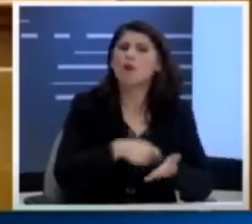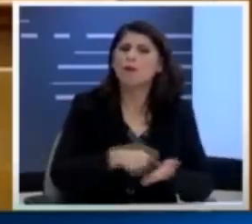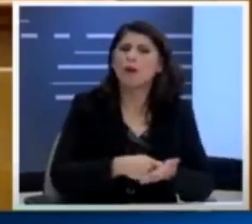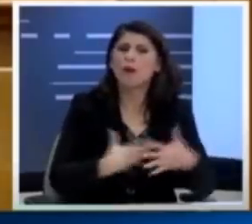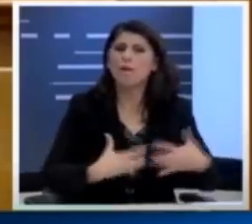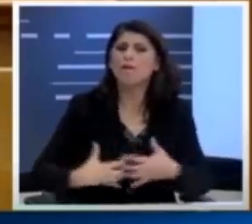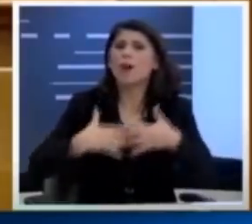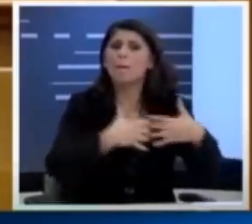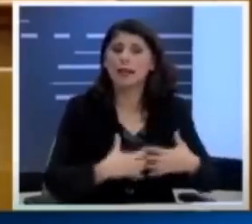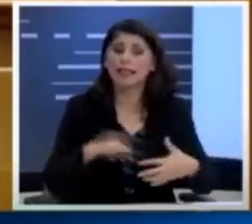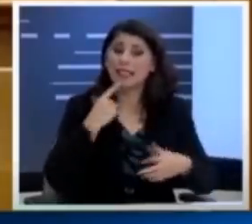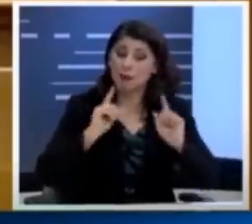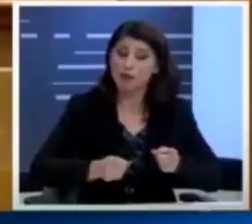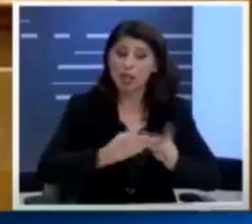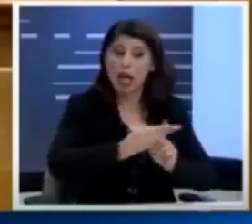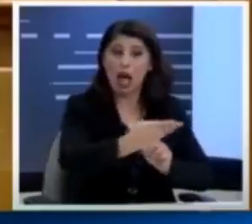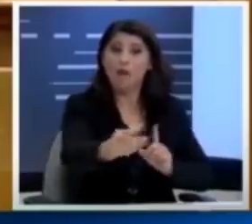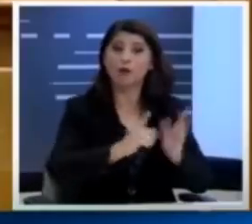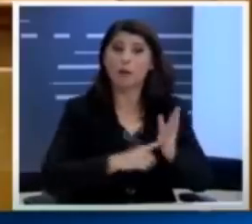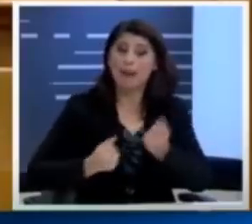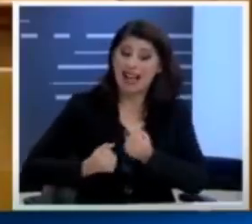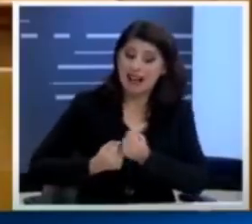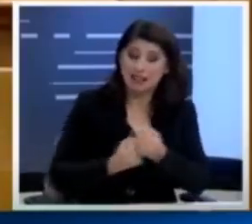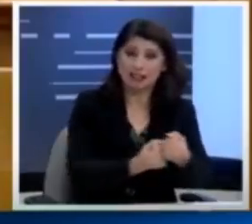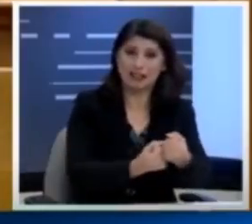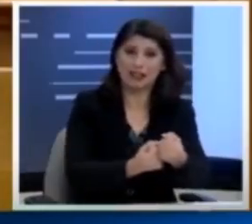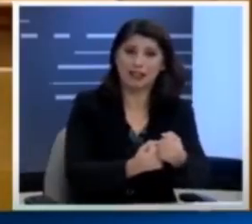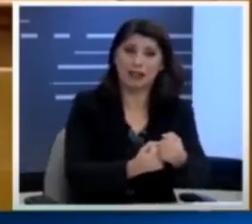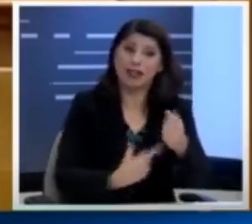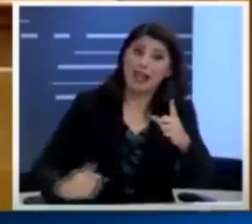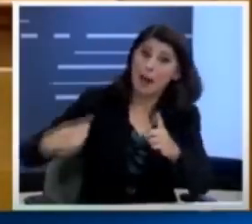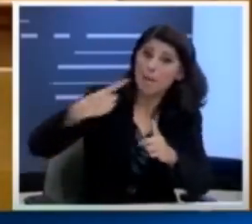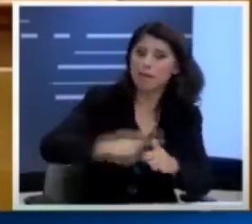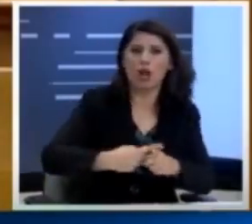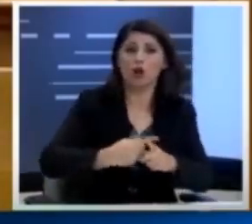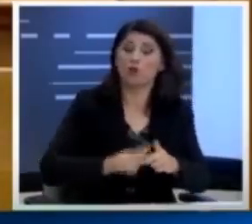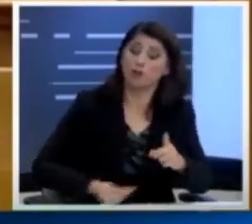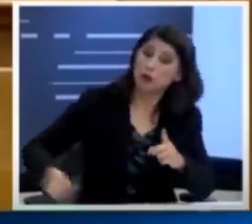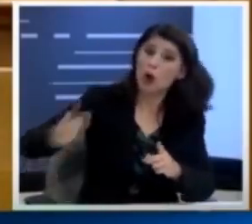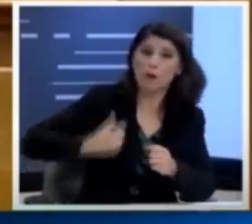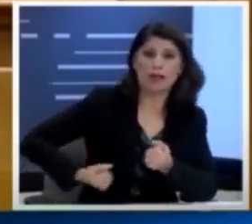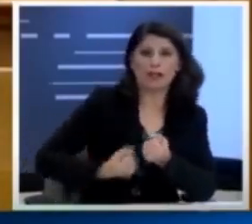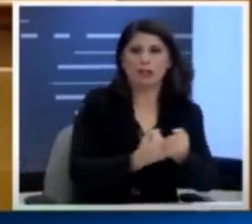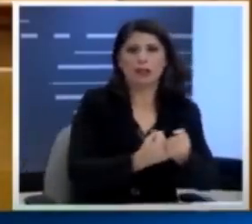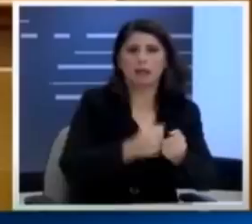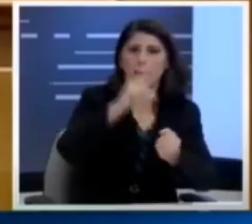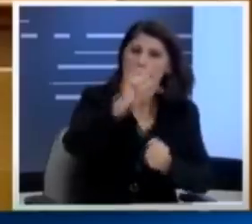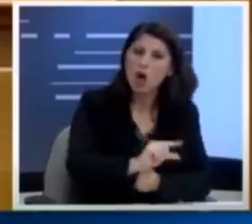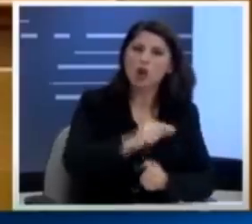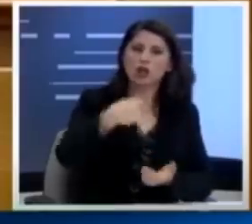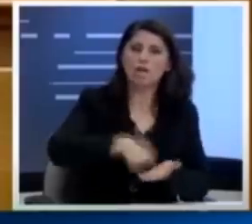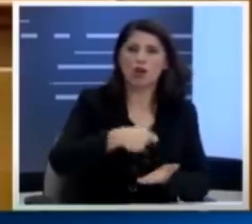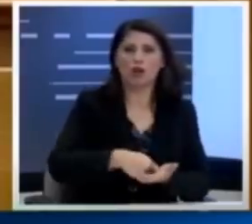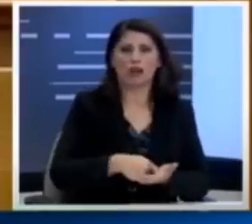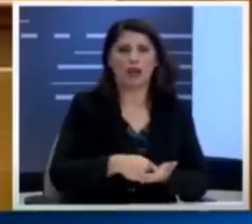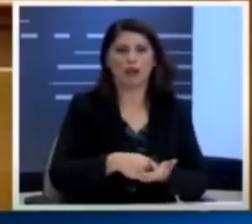Γιατί αποφασίσατε πως αυτούς πρέπει να τους ενισχύσετε και άλλο, ακόμα περισσότερο, μειώνοντας τη φορολογία